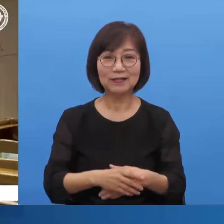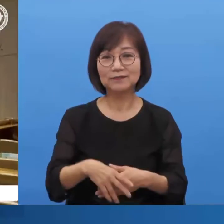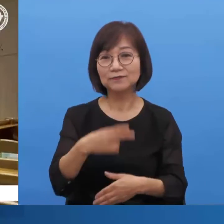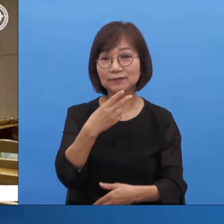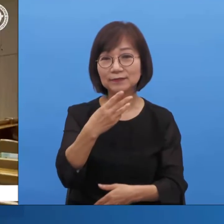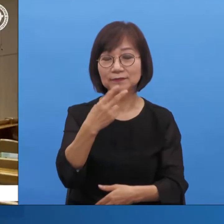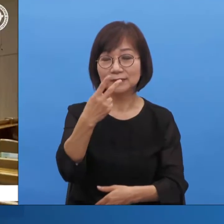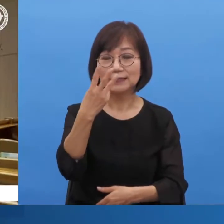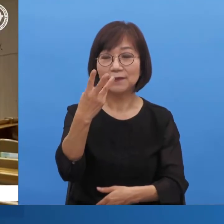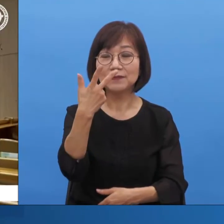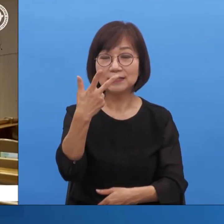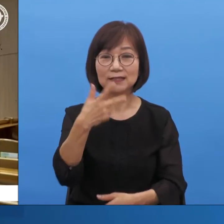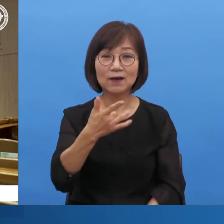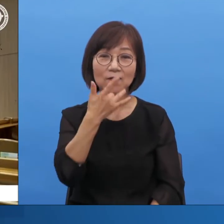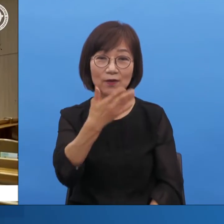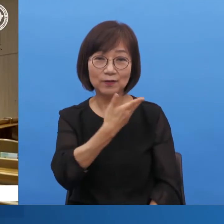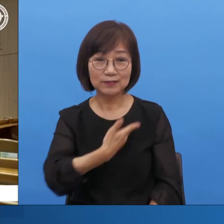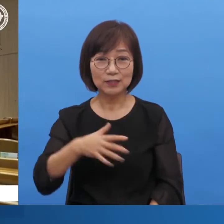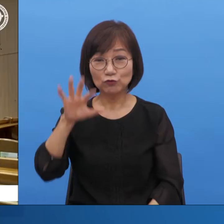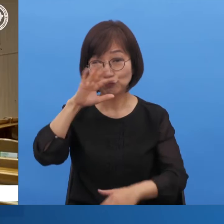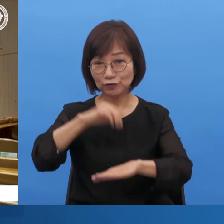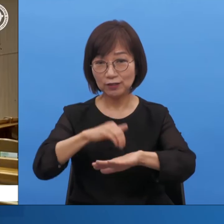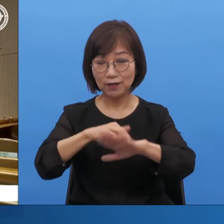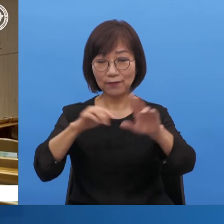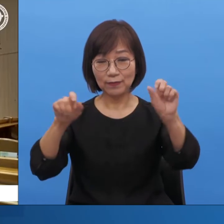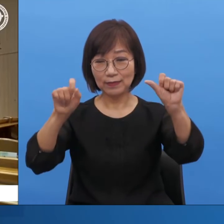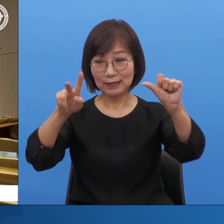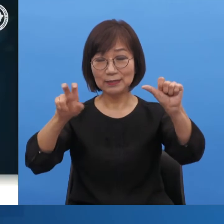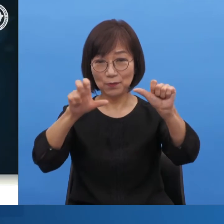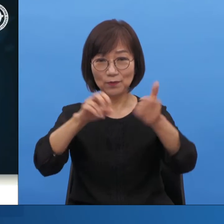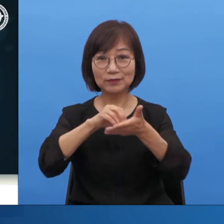237 화요제자 훈련 등록이 오는 25일 마감됩니다.